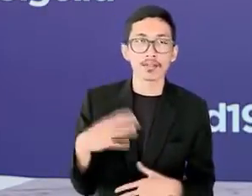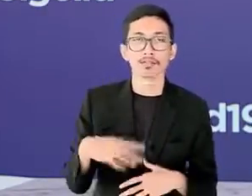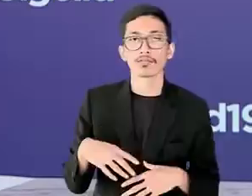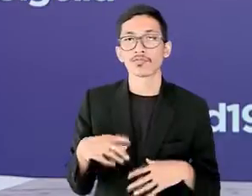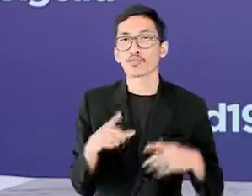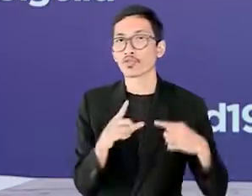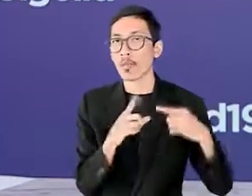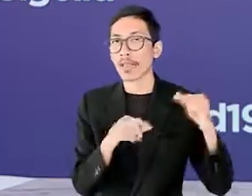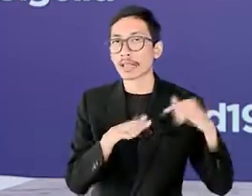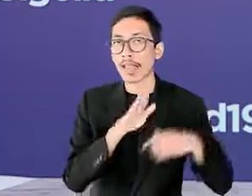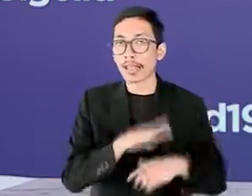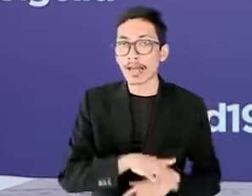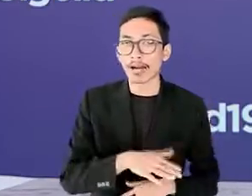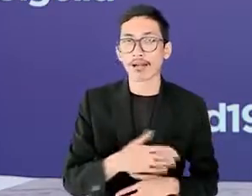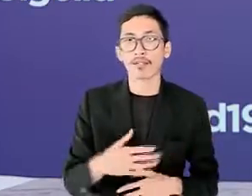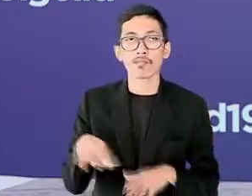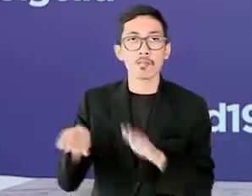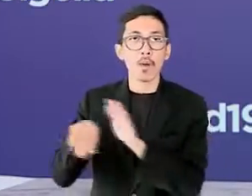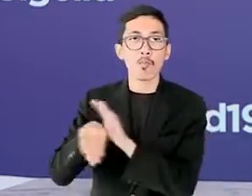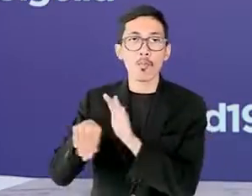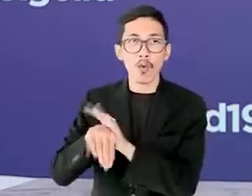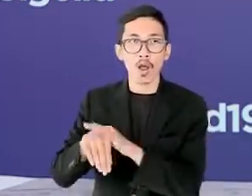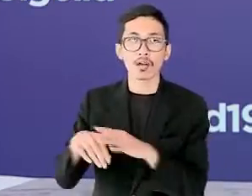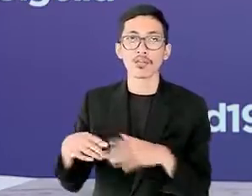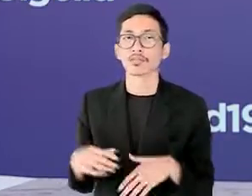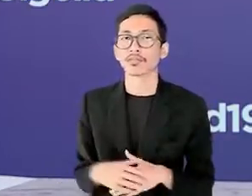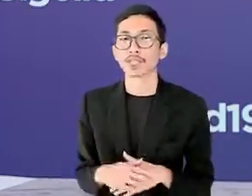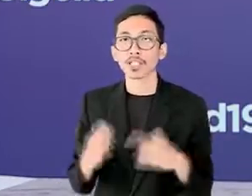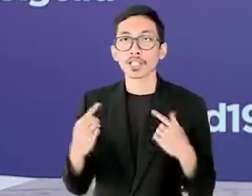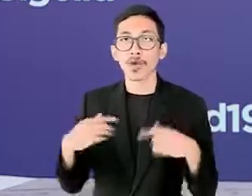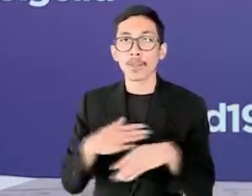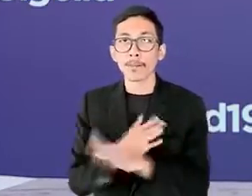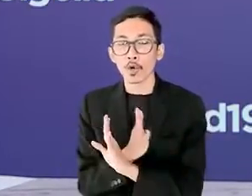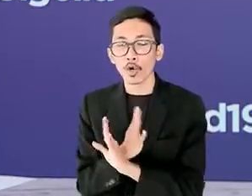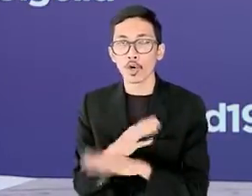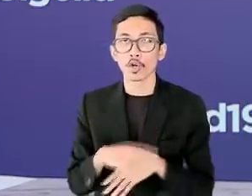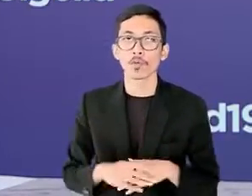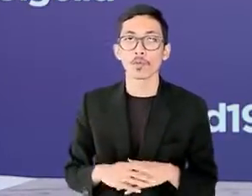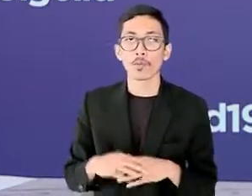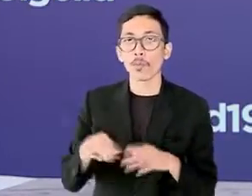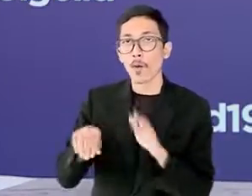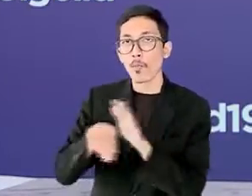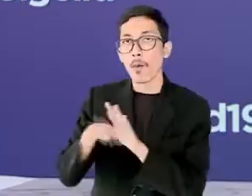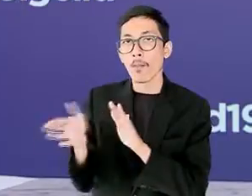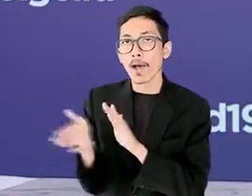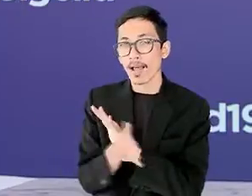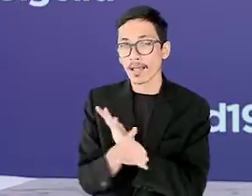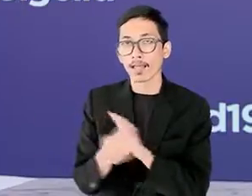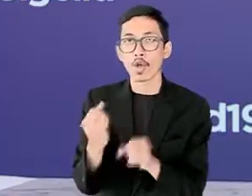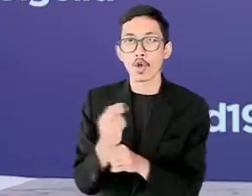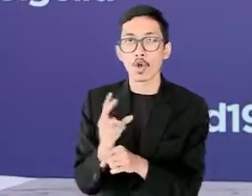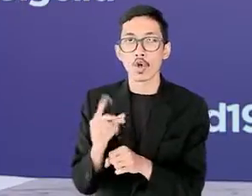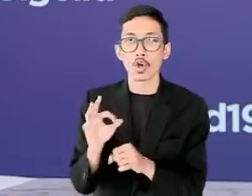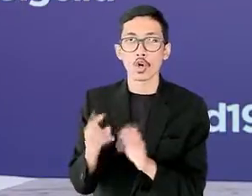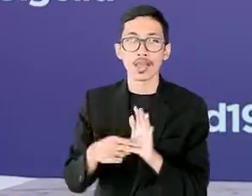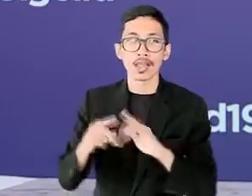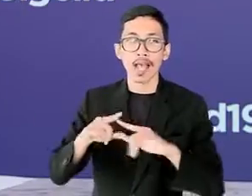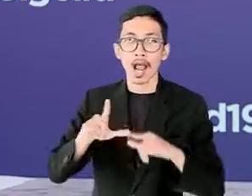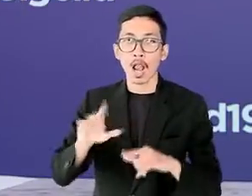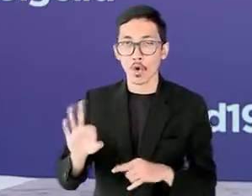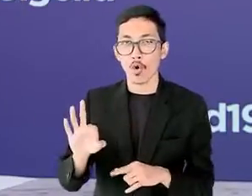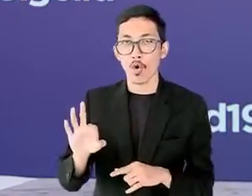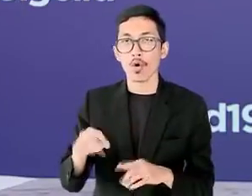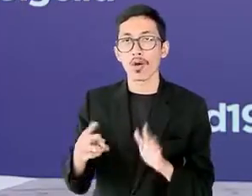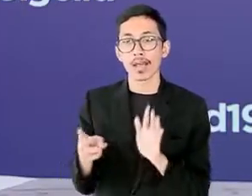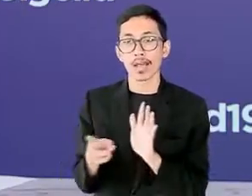Selatan Papua Jawa Timur Papua Barat Gorontalo Jawa Barat dan Nusa Tenggara